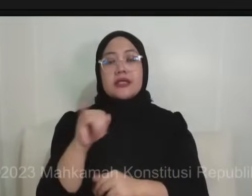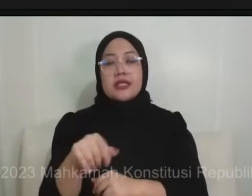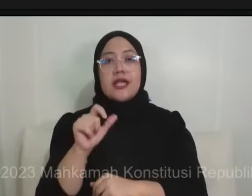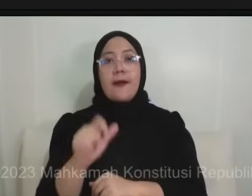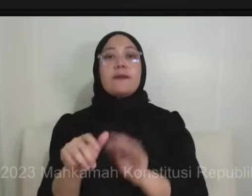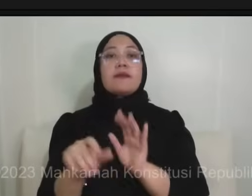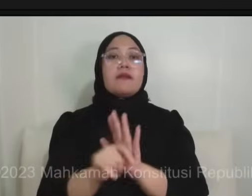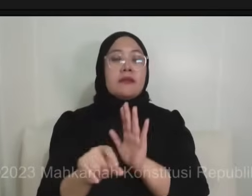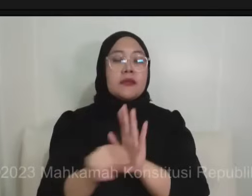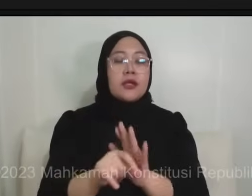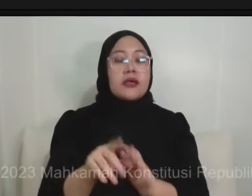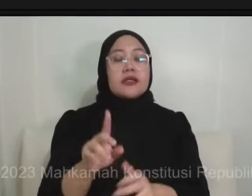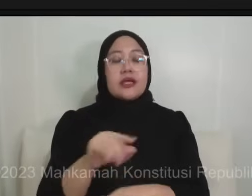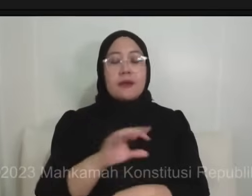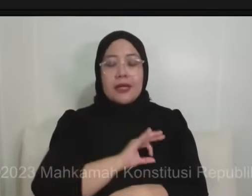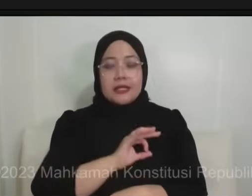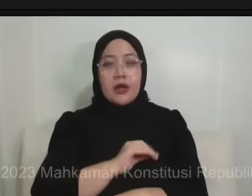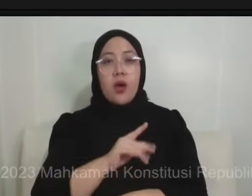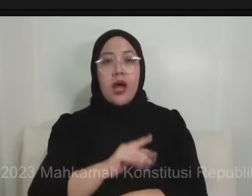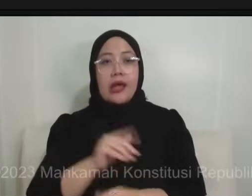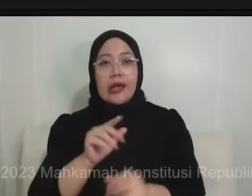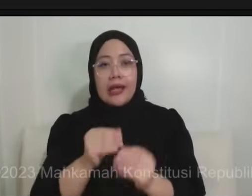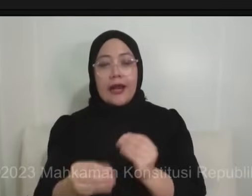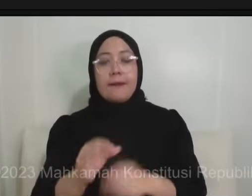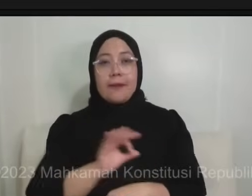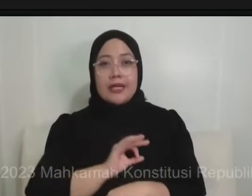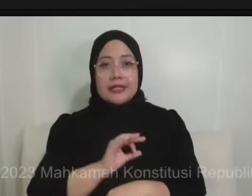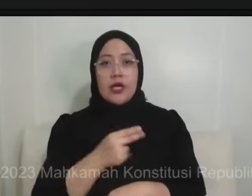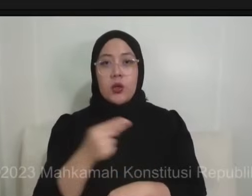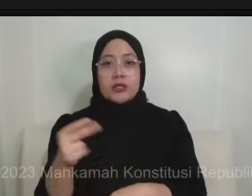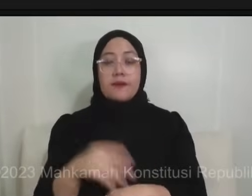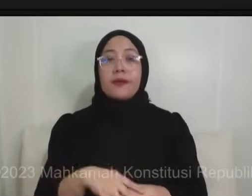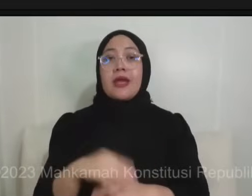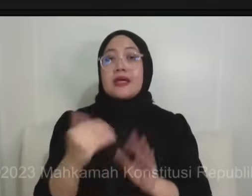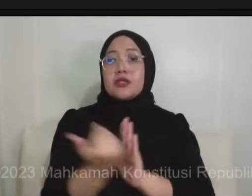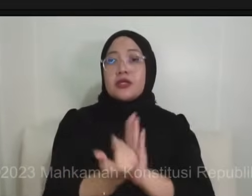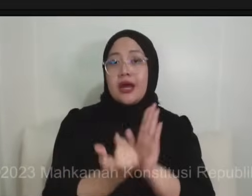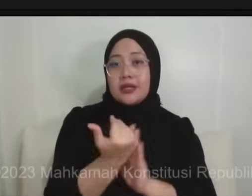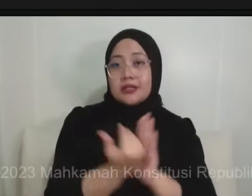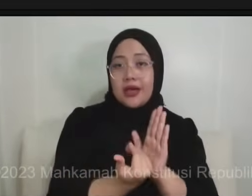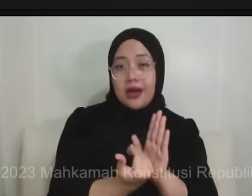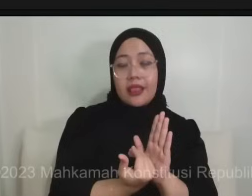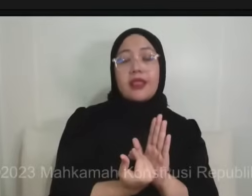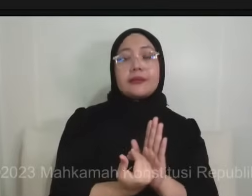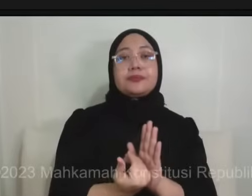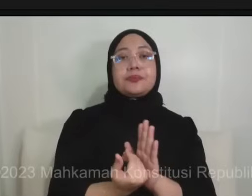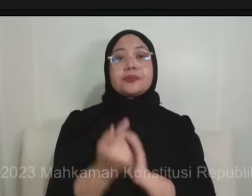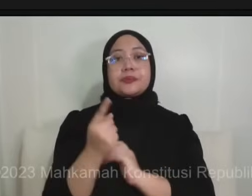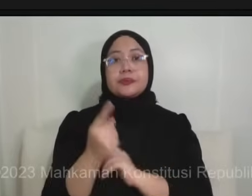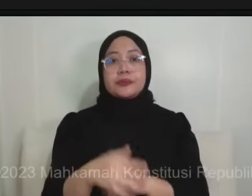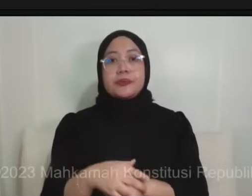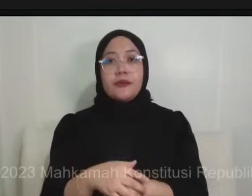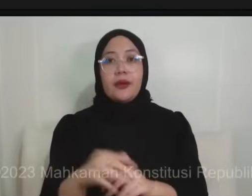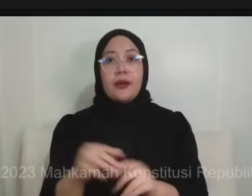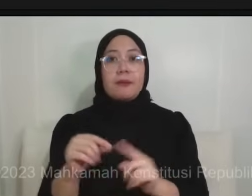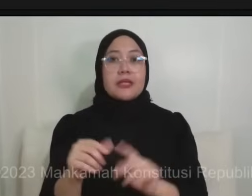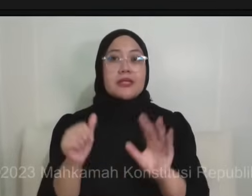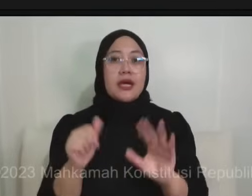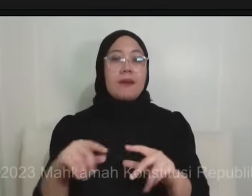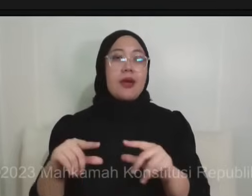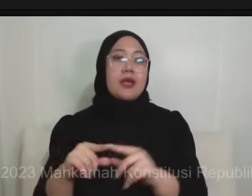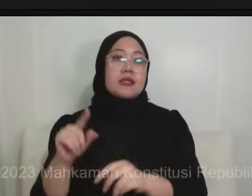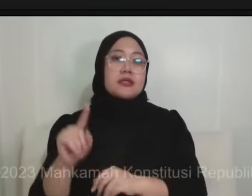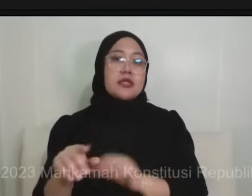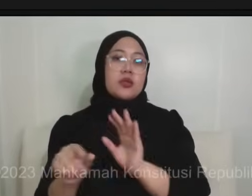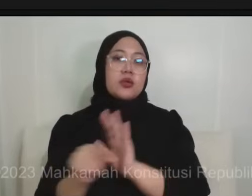presiden di Indonesia pertama syarat-syarat konstitusional PD Pasal 6 ayat 1 undang-undang Dasar Negara